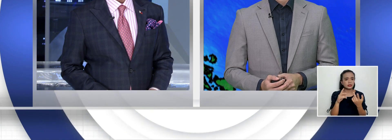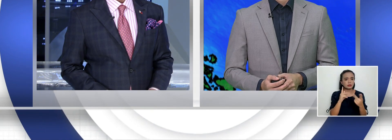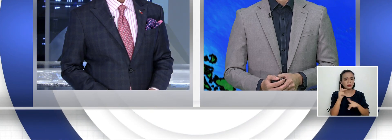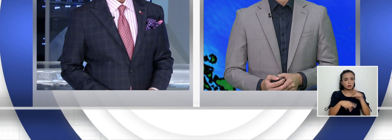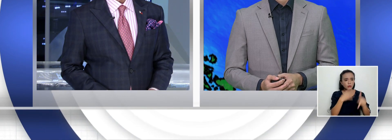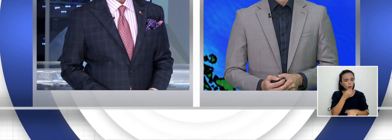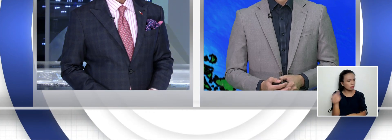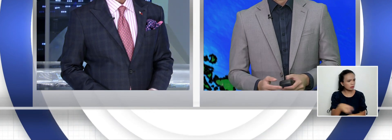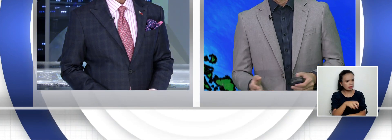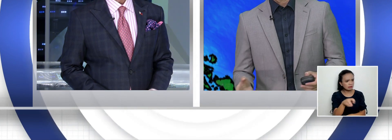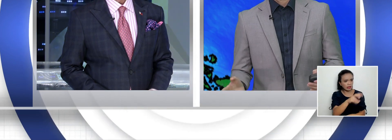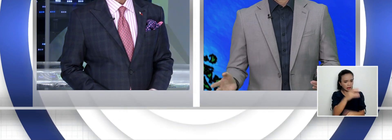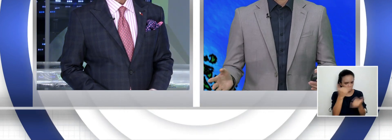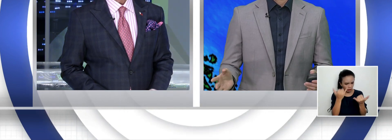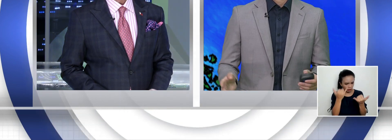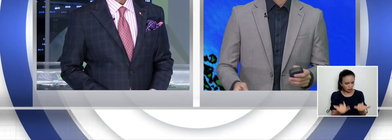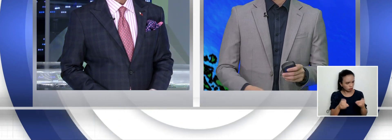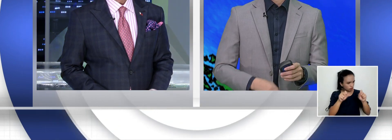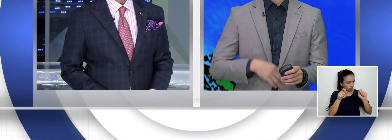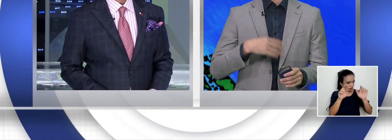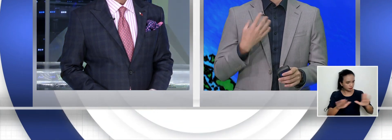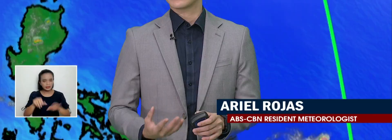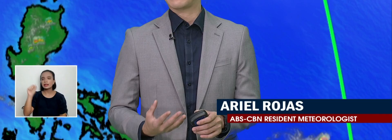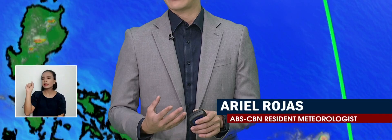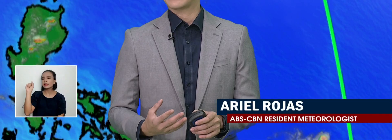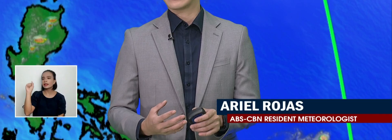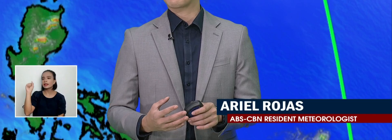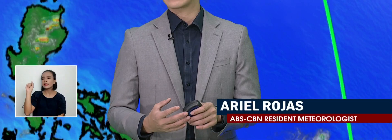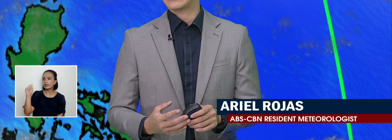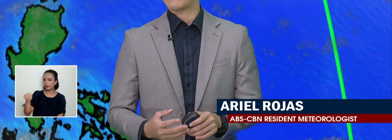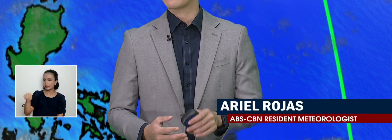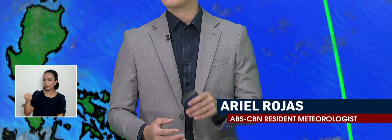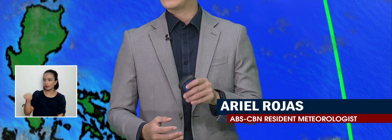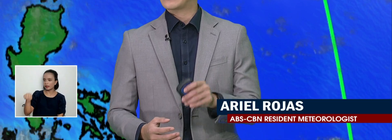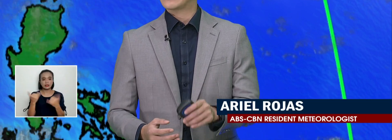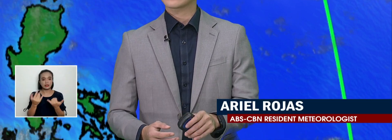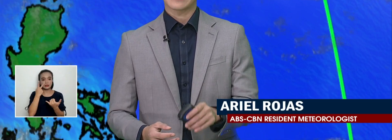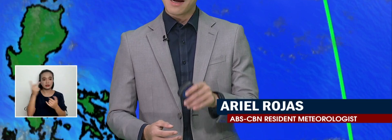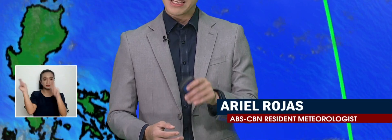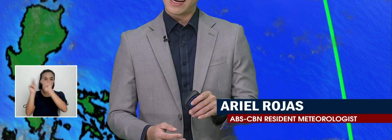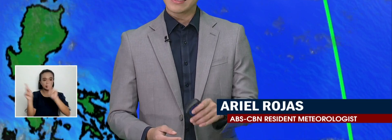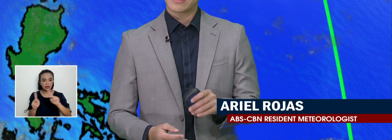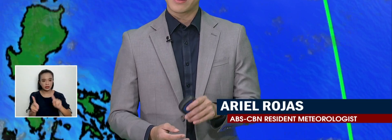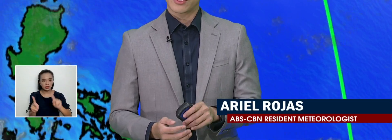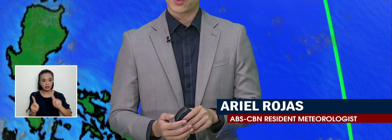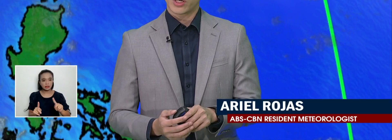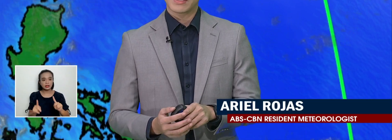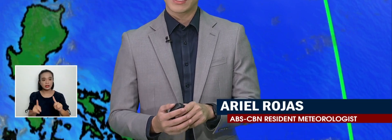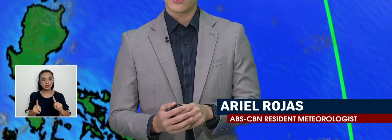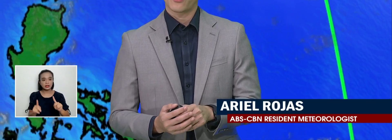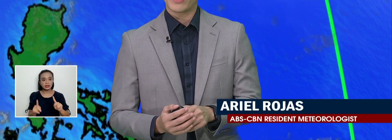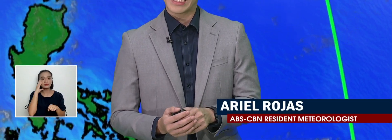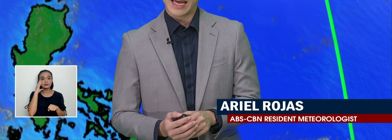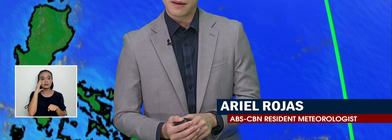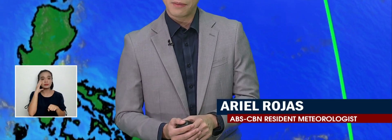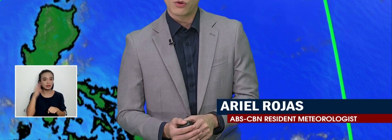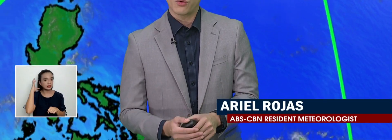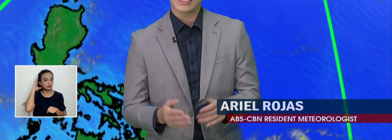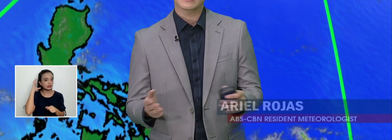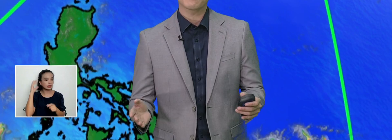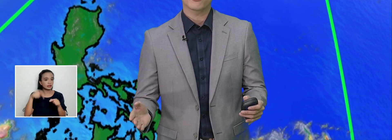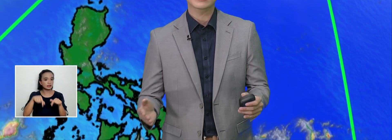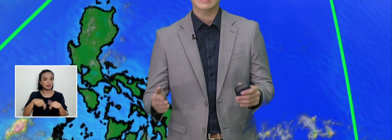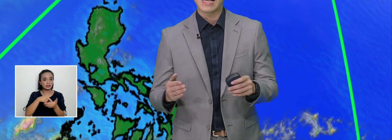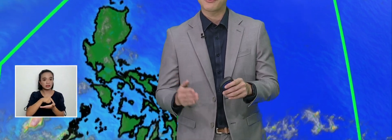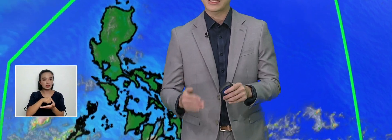ngayong weekend? Yes, kabayan, mga kapamilya natin sa Palawan at Mindanao ang makakaranas ng malalakas na thunderstorms ngayong weekend, pero